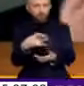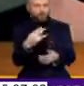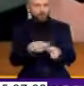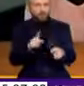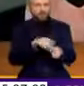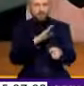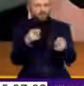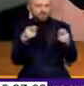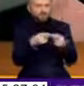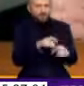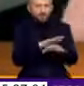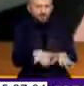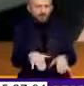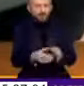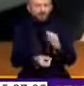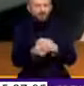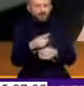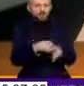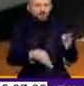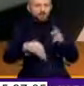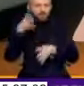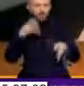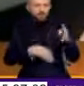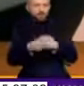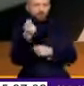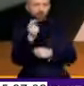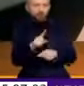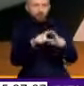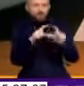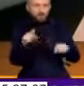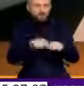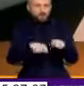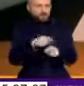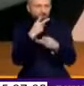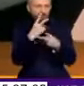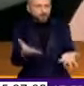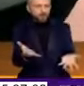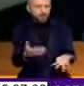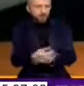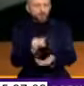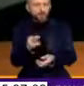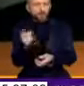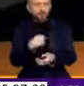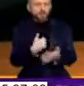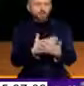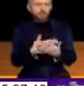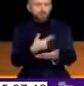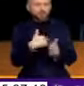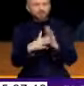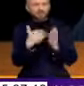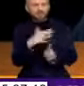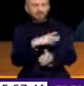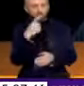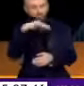не окраїна навіть, виріс цілий Шанхай, і жодна інстанція перевіряюча не побачила. І тому ми, наприклад, ми вже викликали